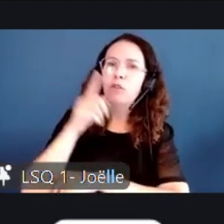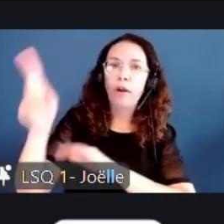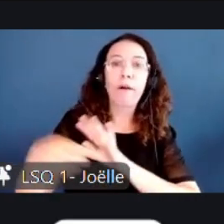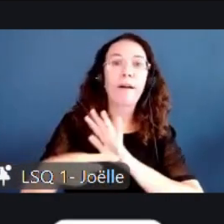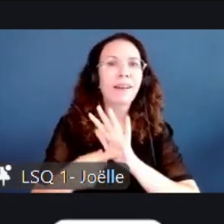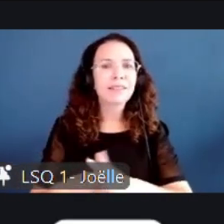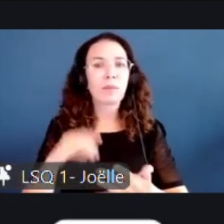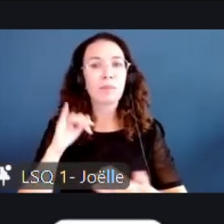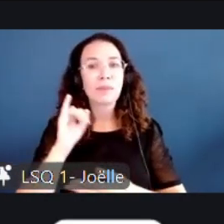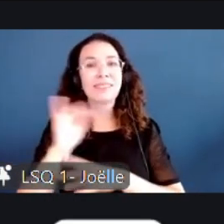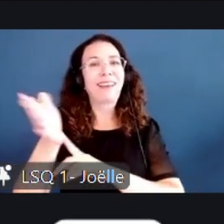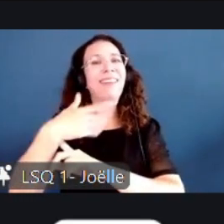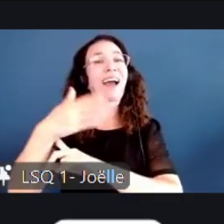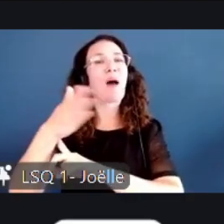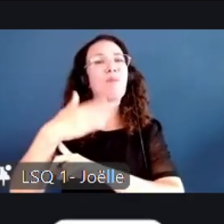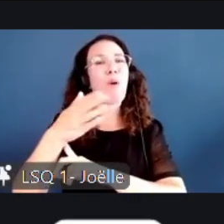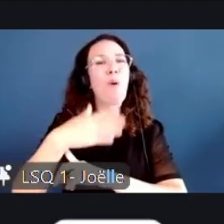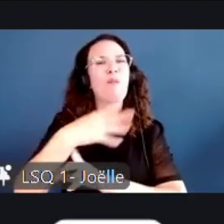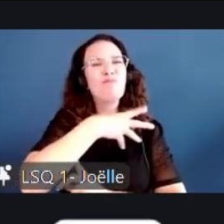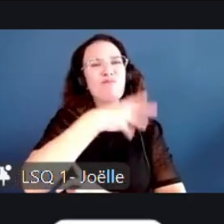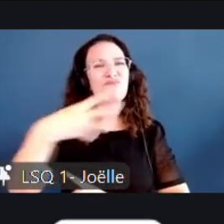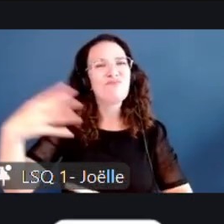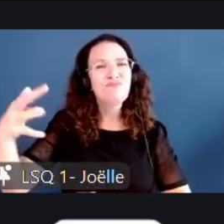on peut chercher le drapeau des fiertés.